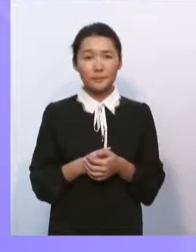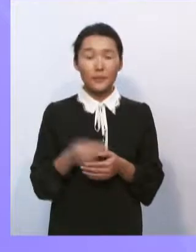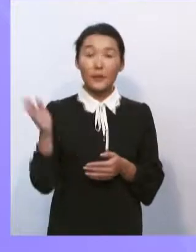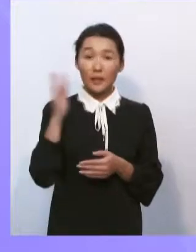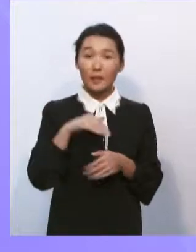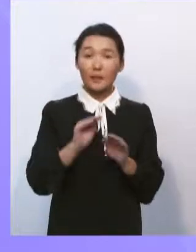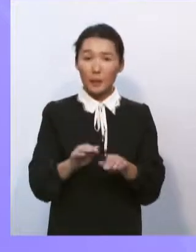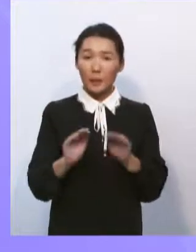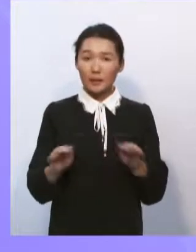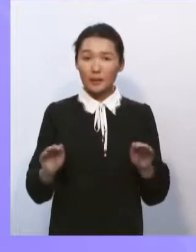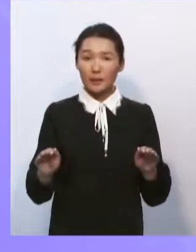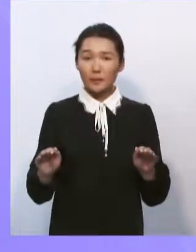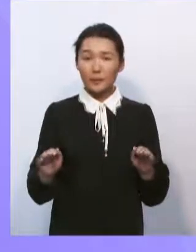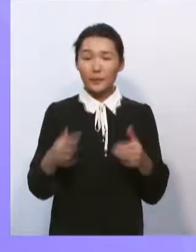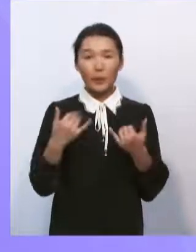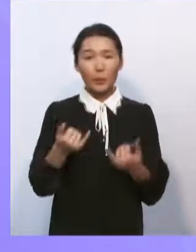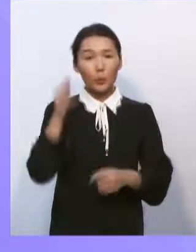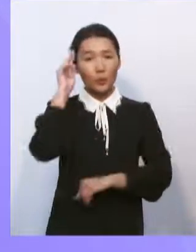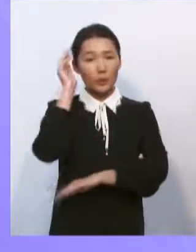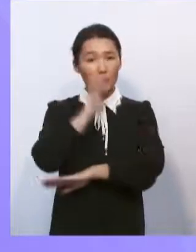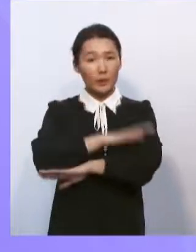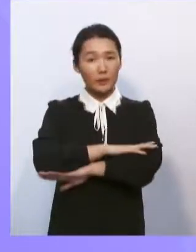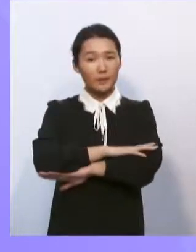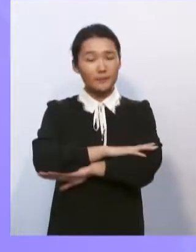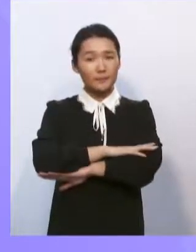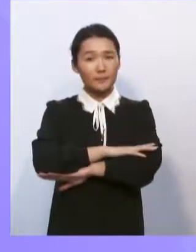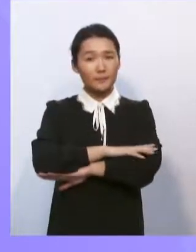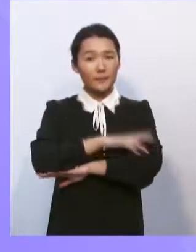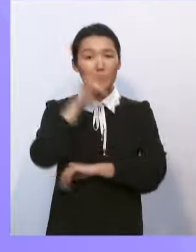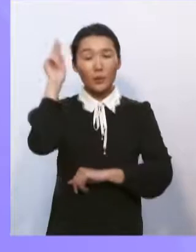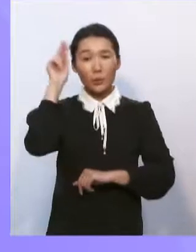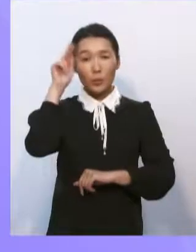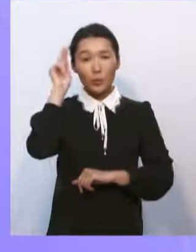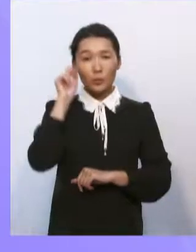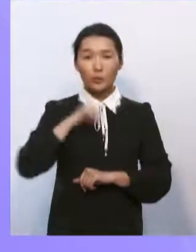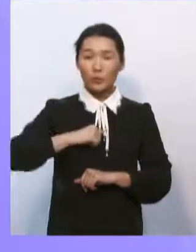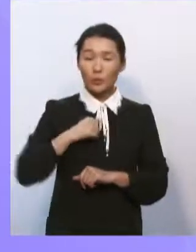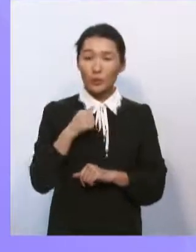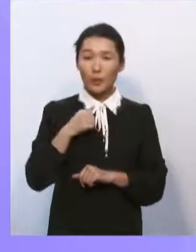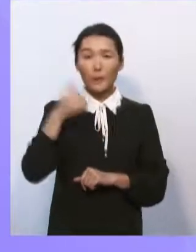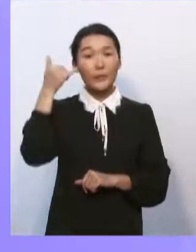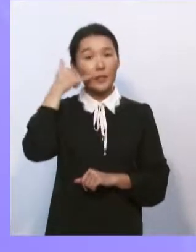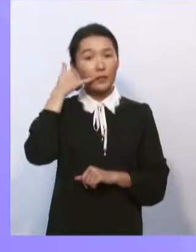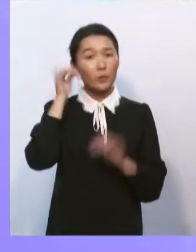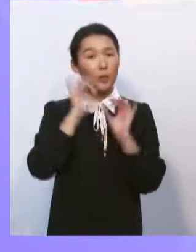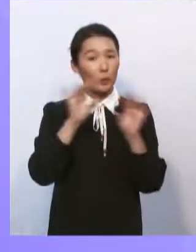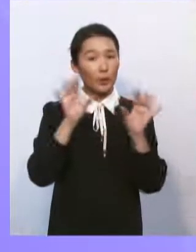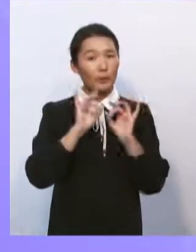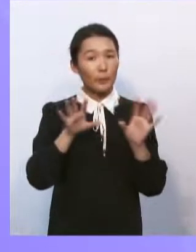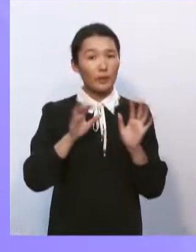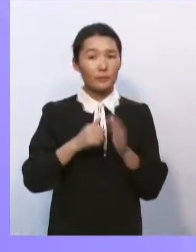Келгиле балдар. Бүгүнкү сабактан үйрөнгөнүңдү досуңа телефон аркылуу айтып бер.